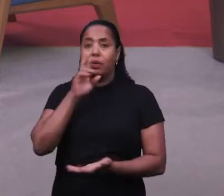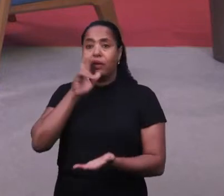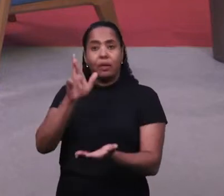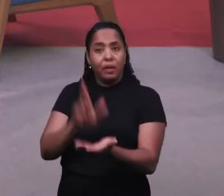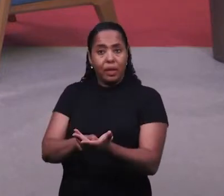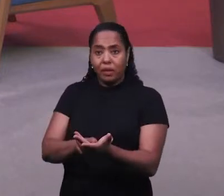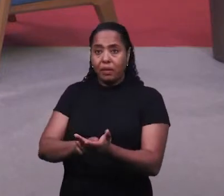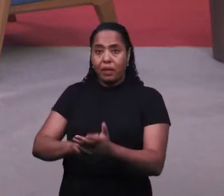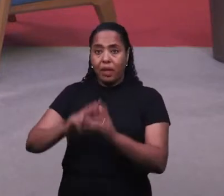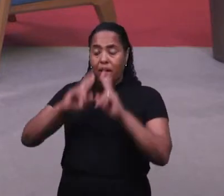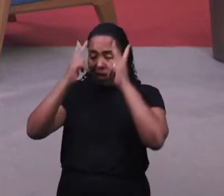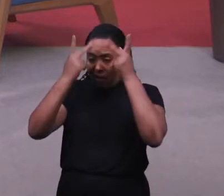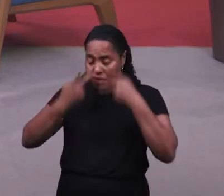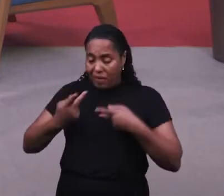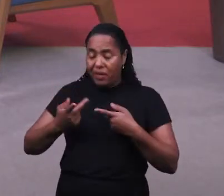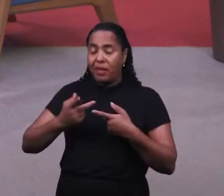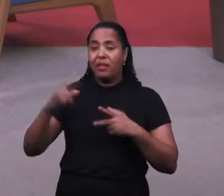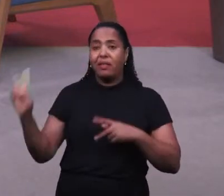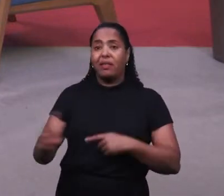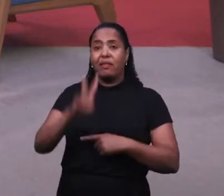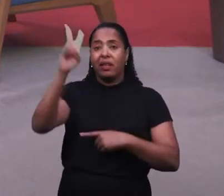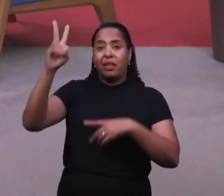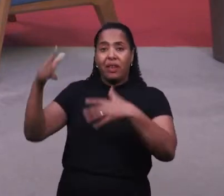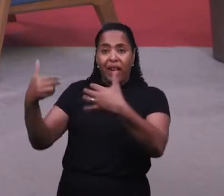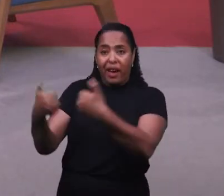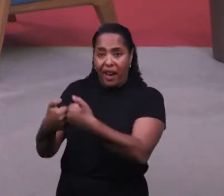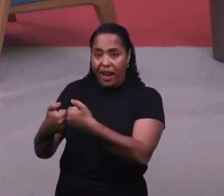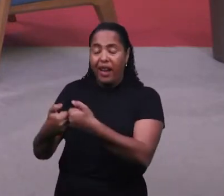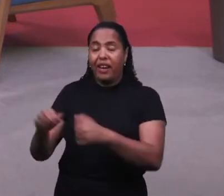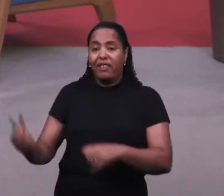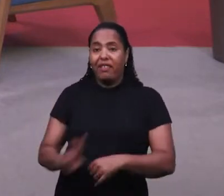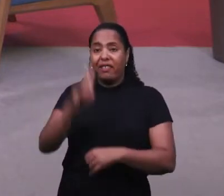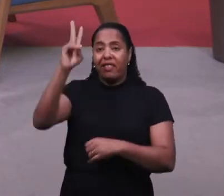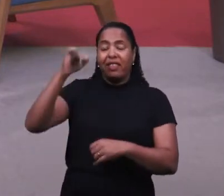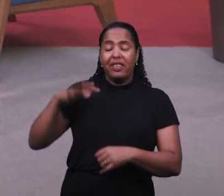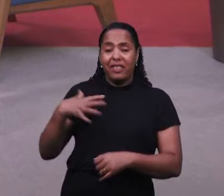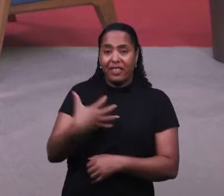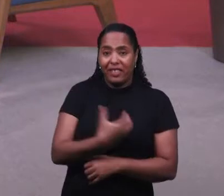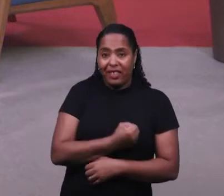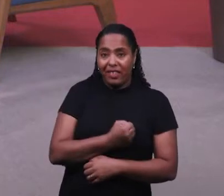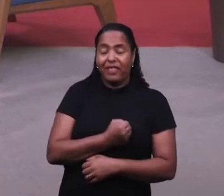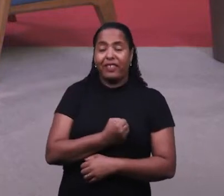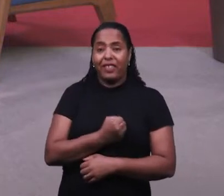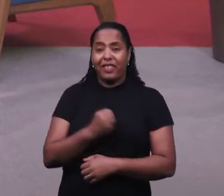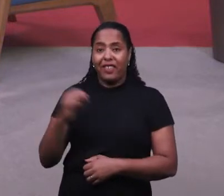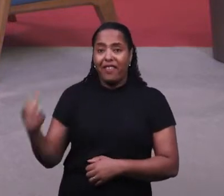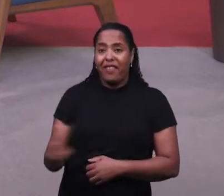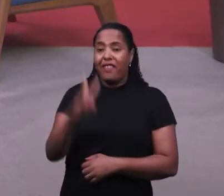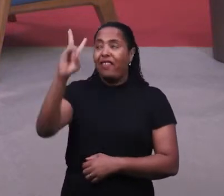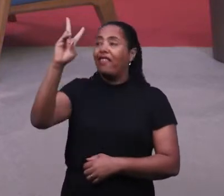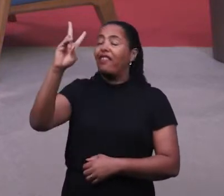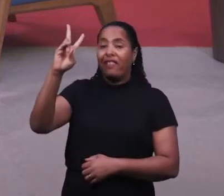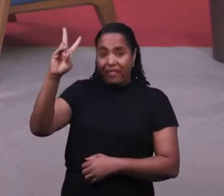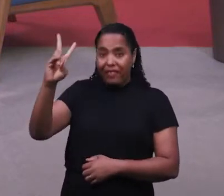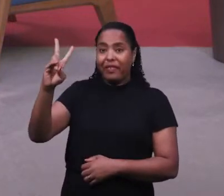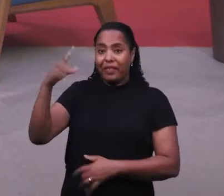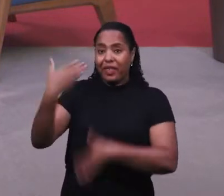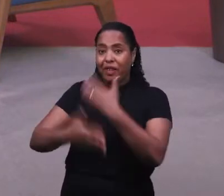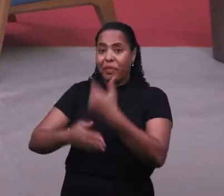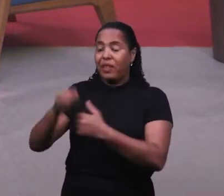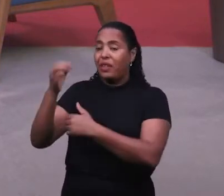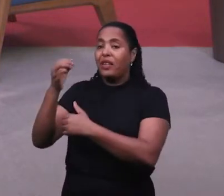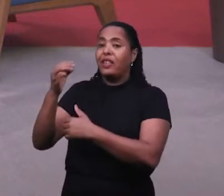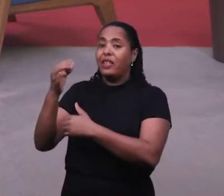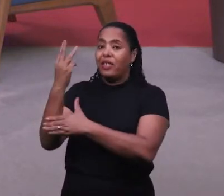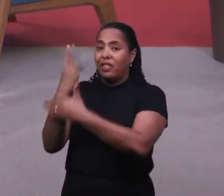aujourd'hui, le résultat de l'homme qui donne la valeur à l'arche, donne la valeur au salut, donne la valeur à la présence du Père, du